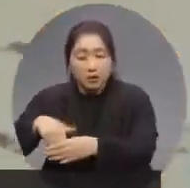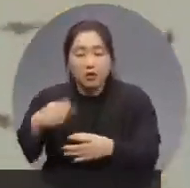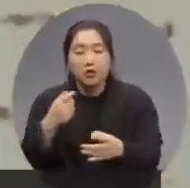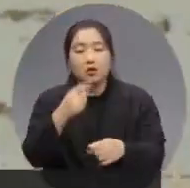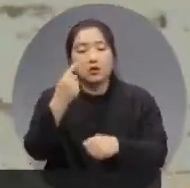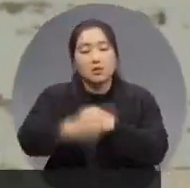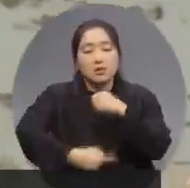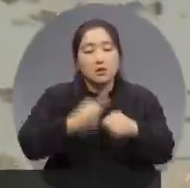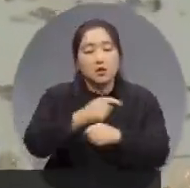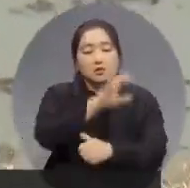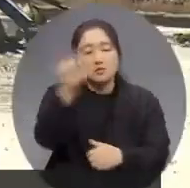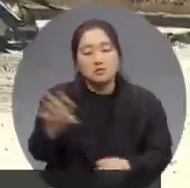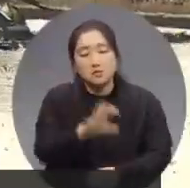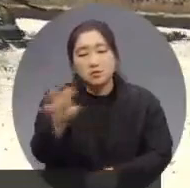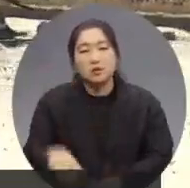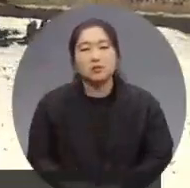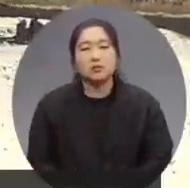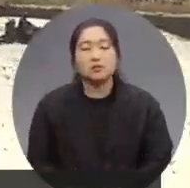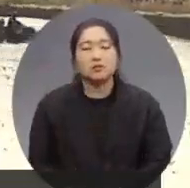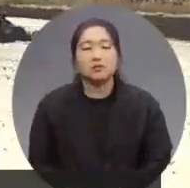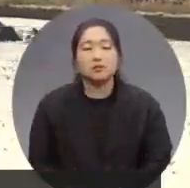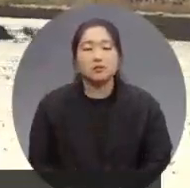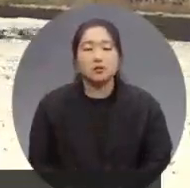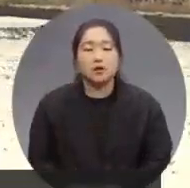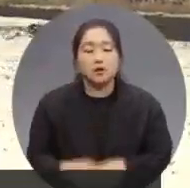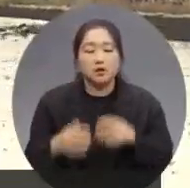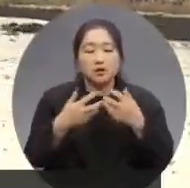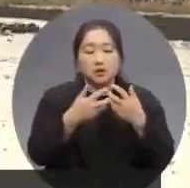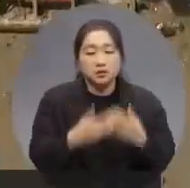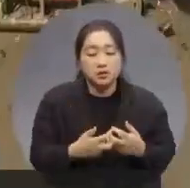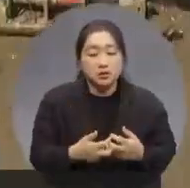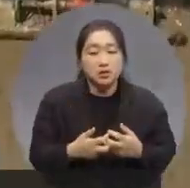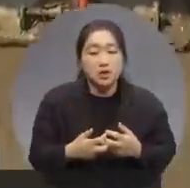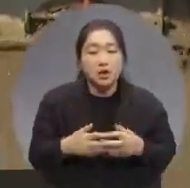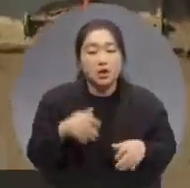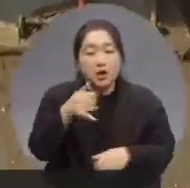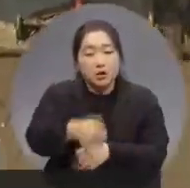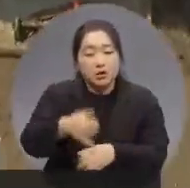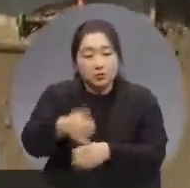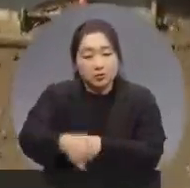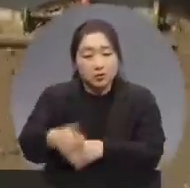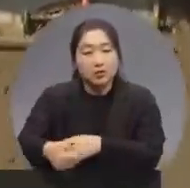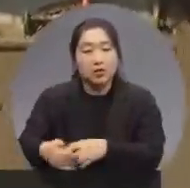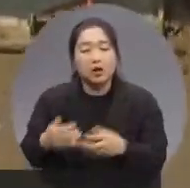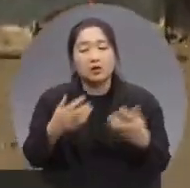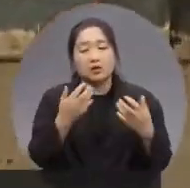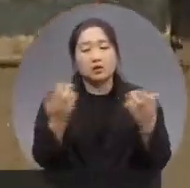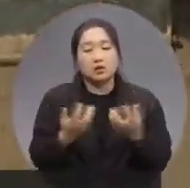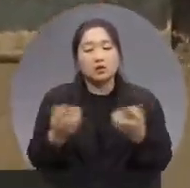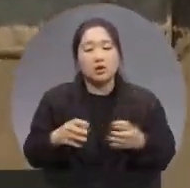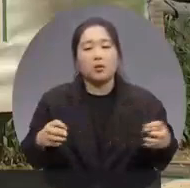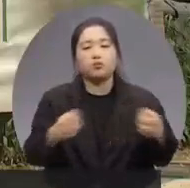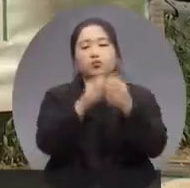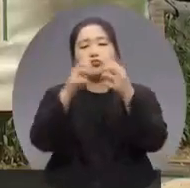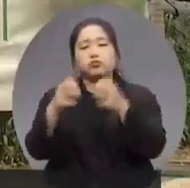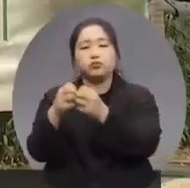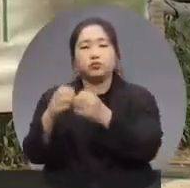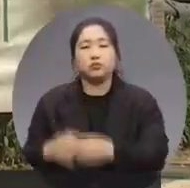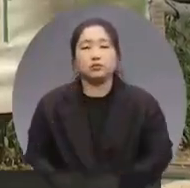해마다 예정된 반복. 더욱이 기계화 영농으로 모내기 철은 줄고 작업 시기는 겹치기